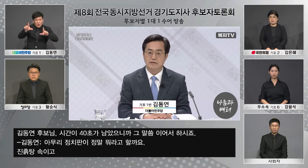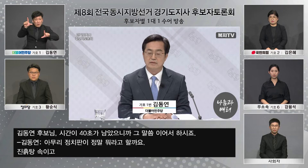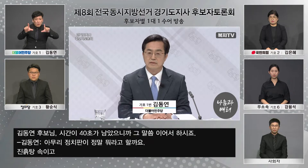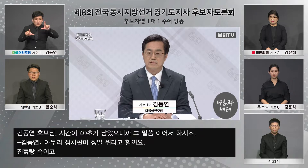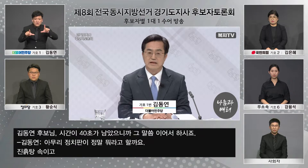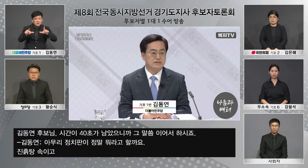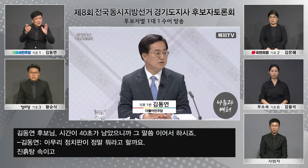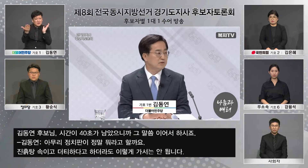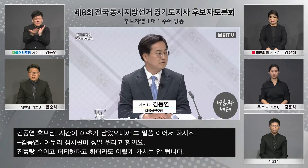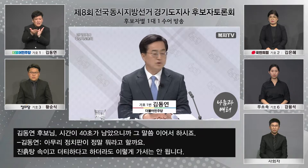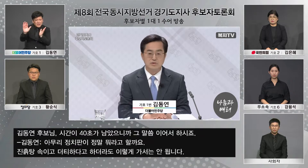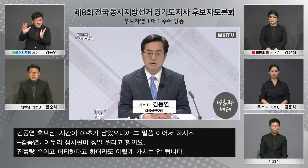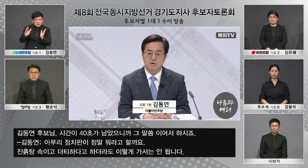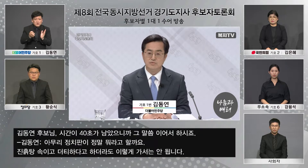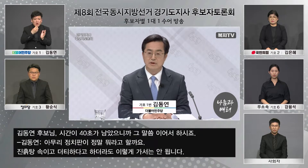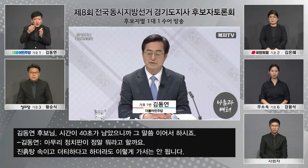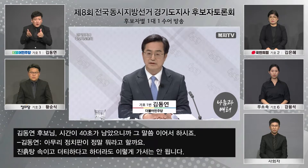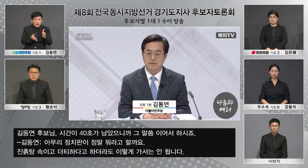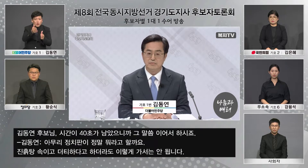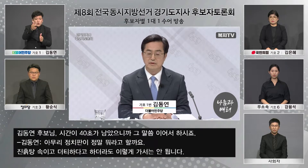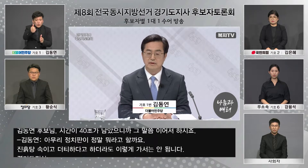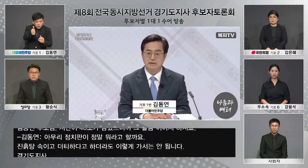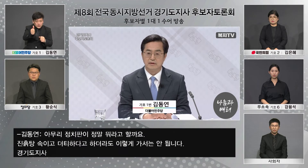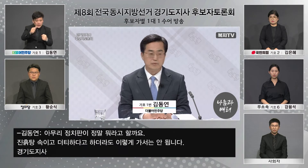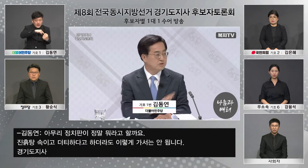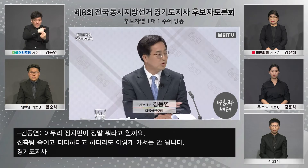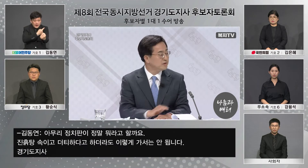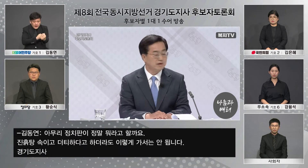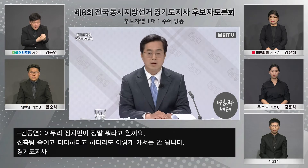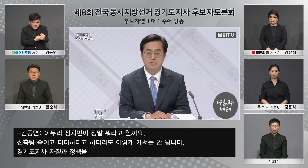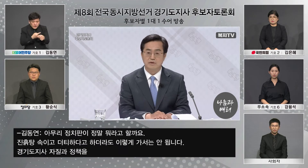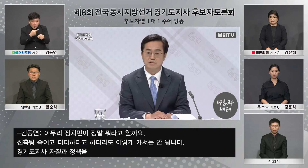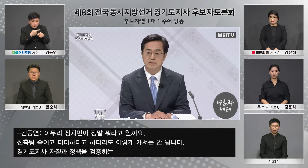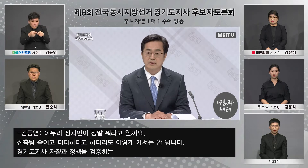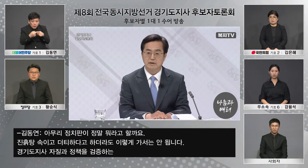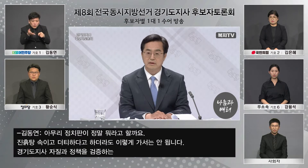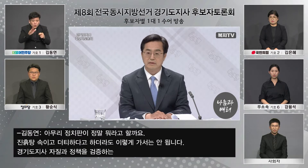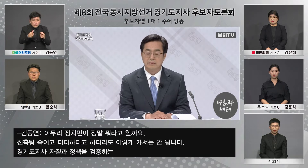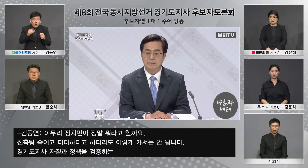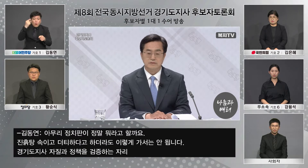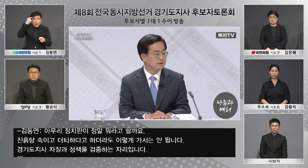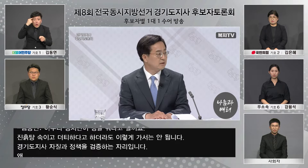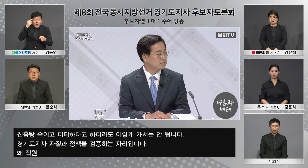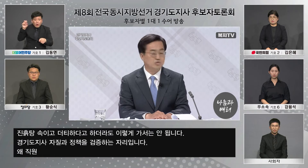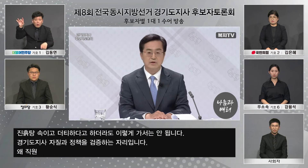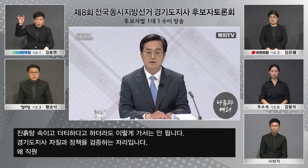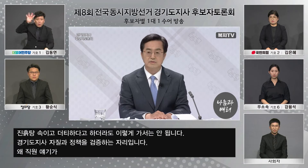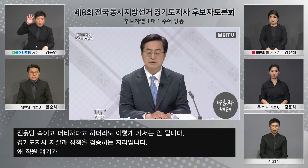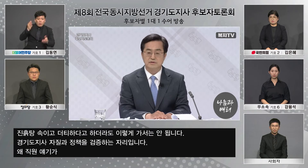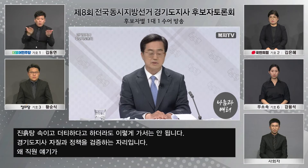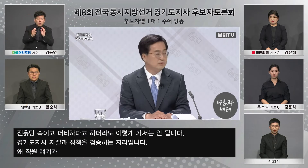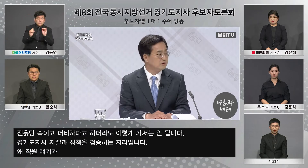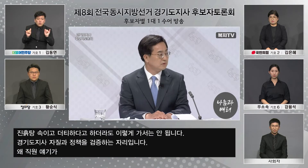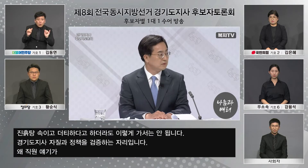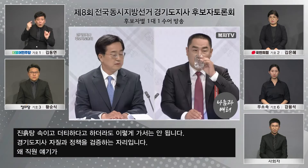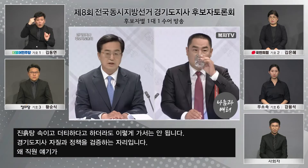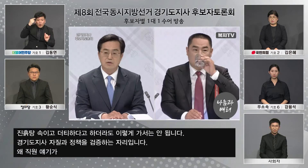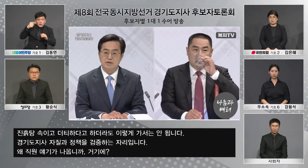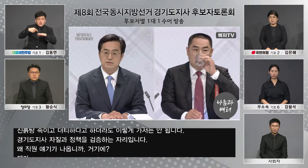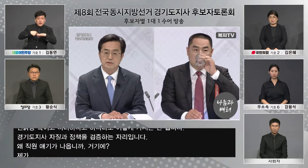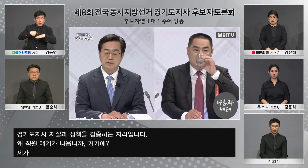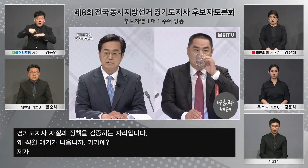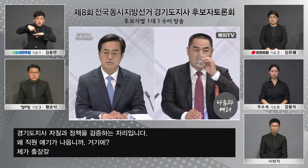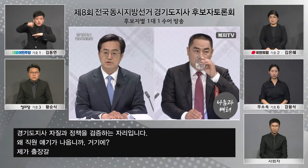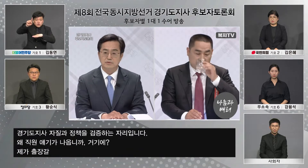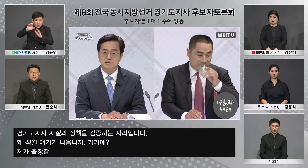경기도지사 자질과 정책을 검증하는 자리입니다. 왜 직원 얘기 안 합니까 거기에? 제가 출장 갈 적에 기재부